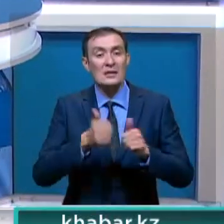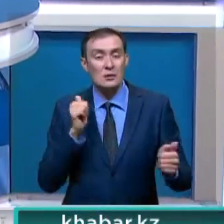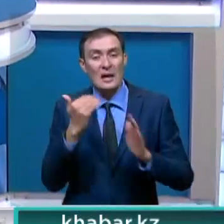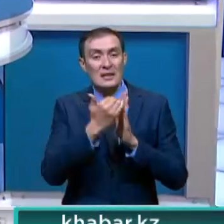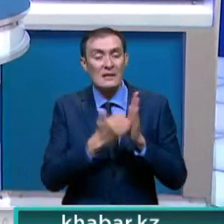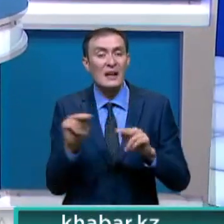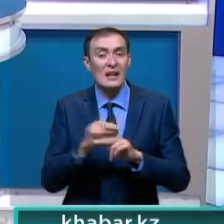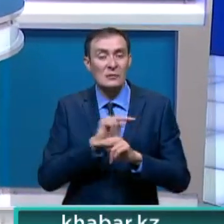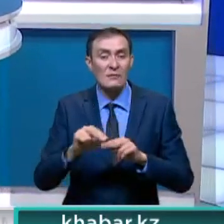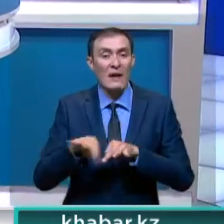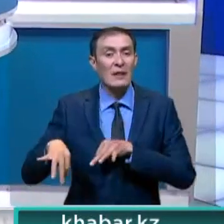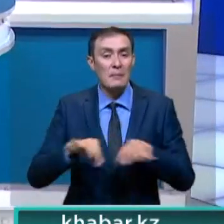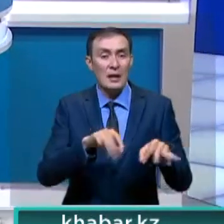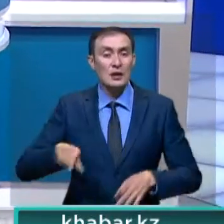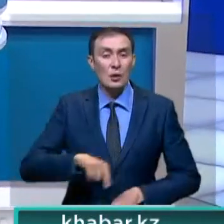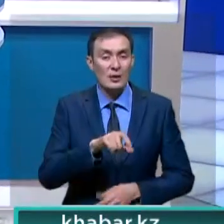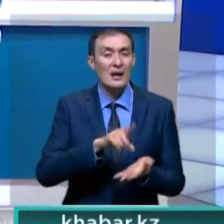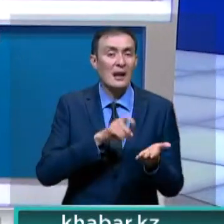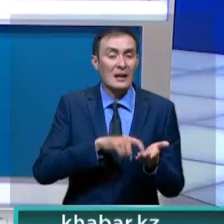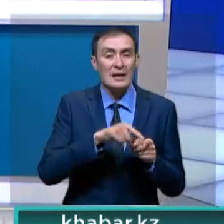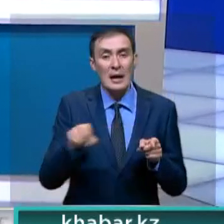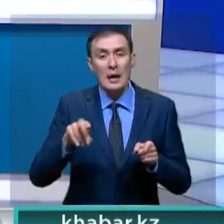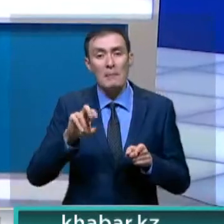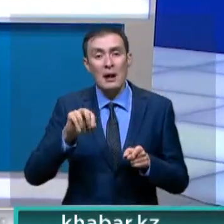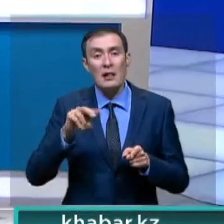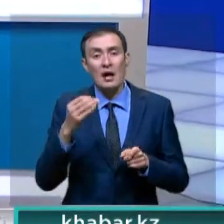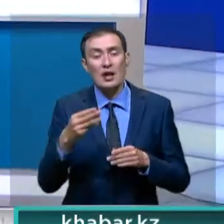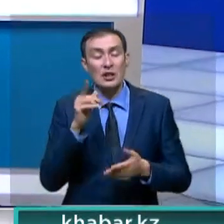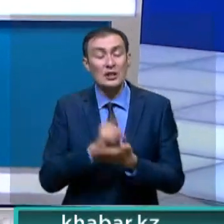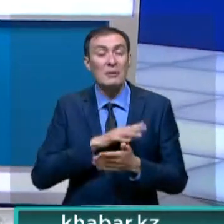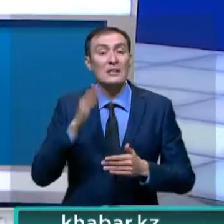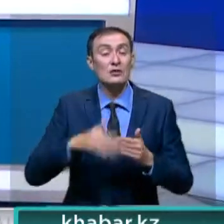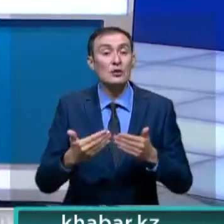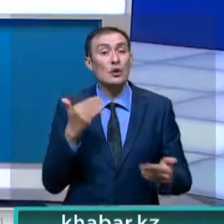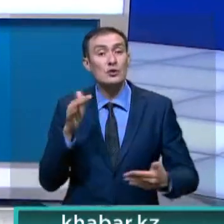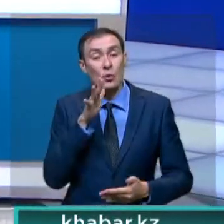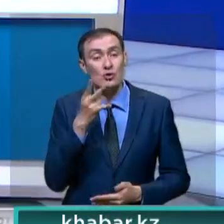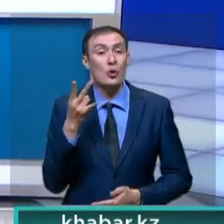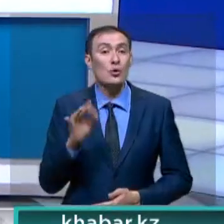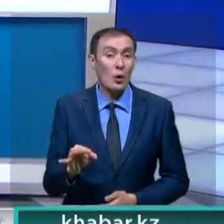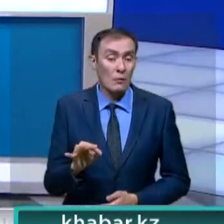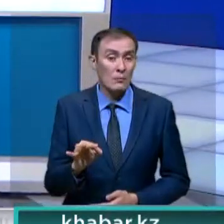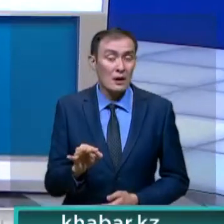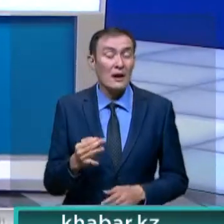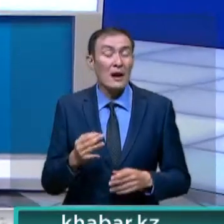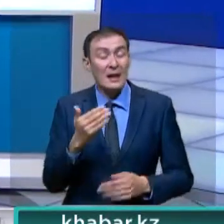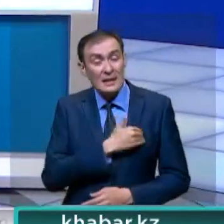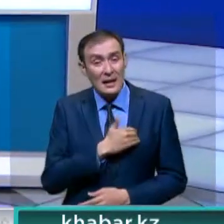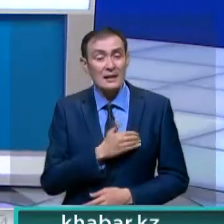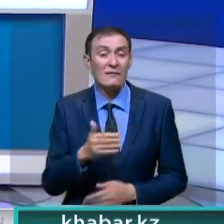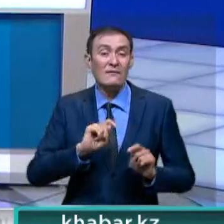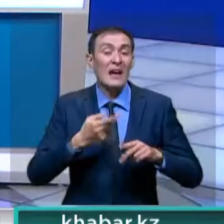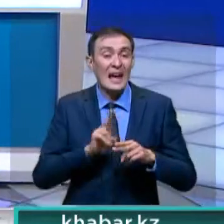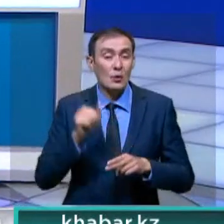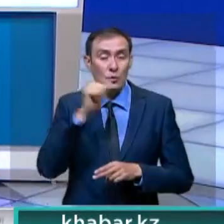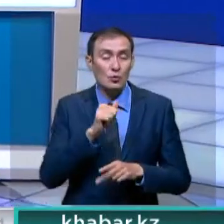графика, реконструкция автомобильной дороги Караганда-Балхаш. А ее планировали завершить досрочно. Но хотели сдать